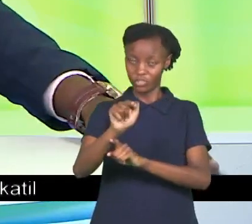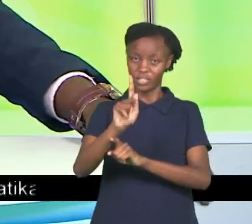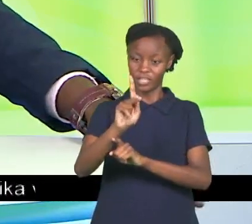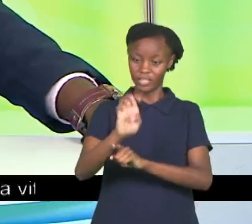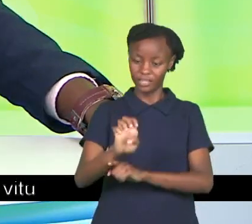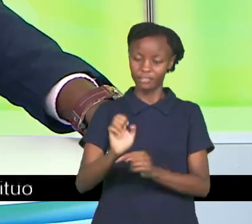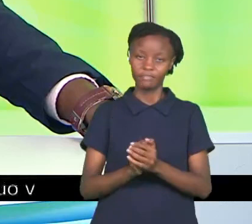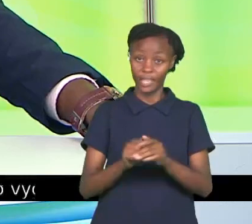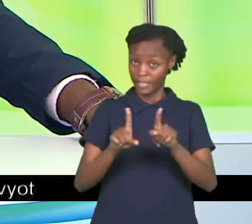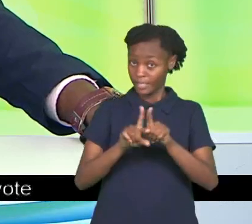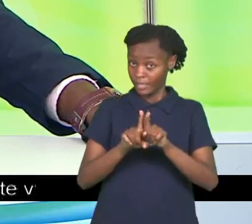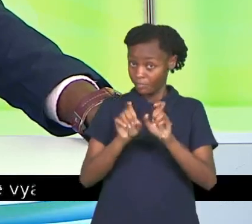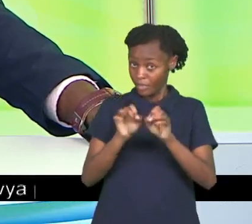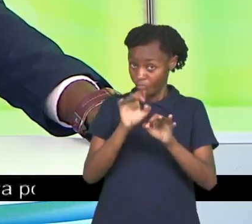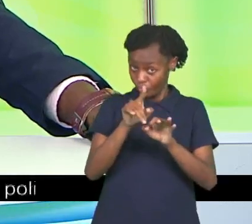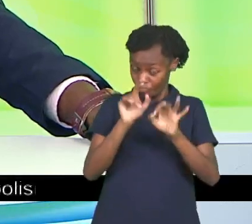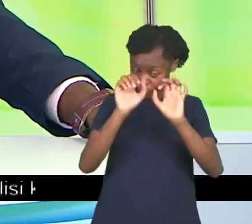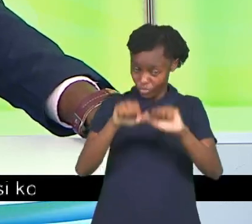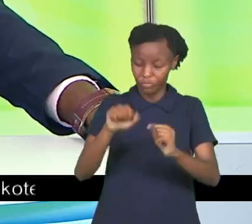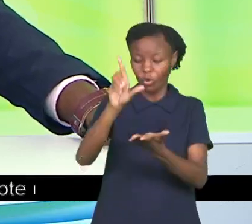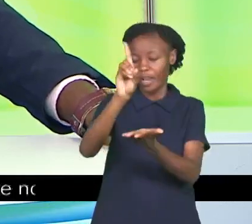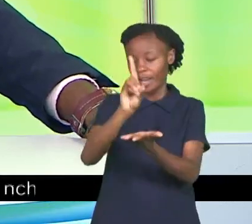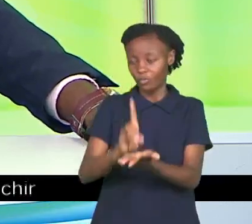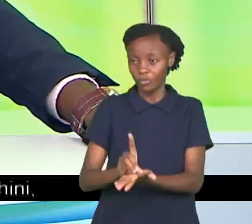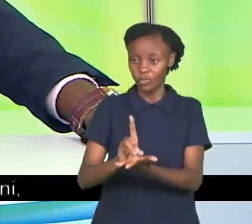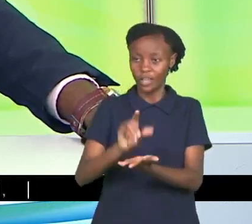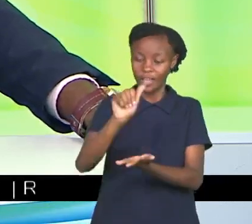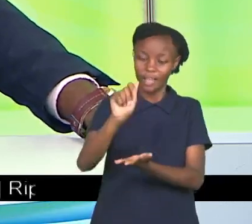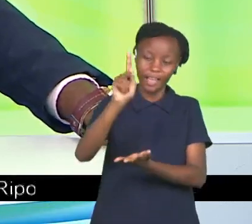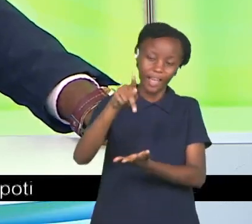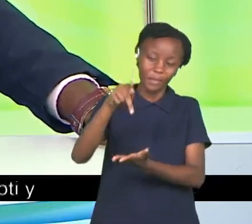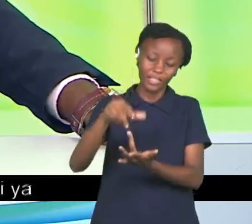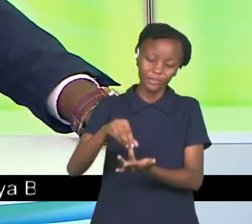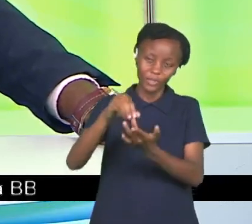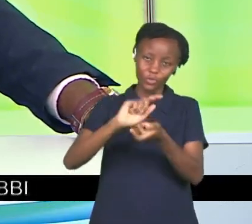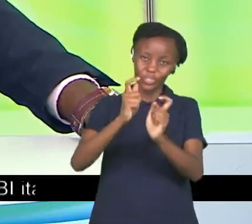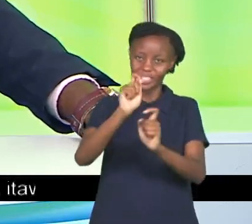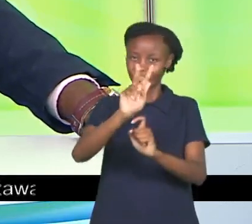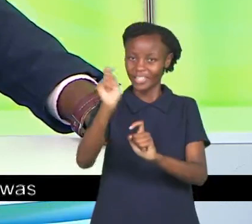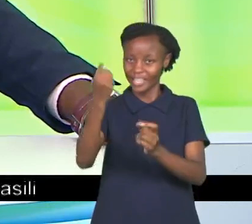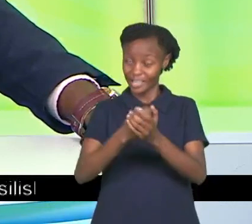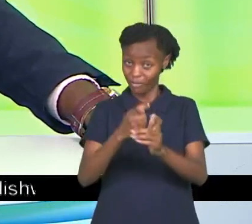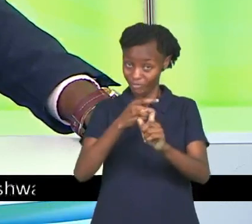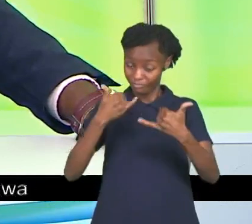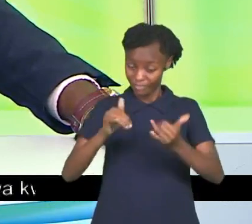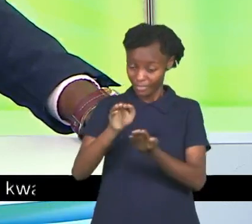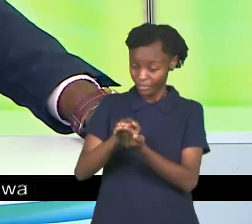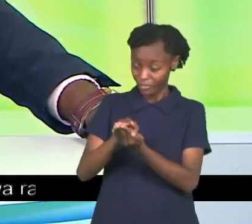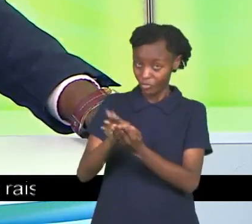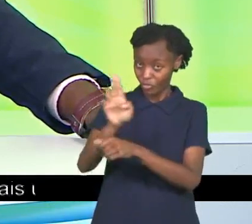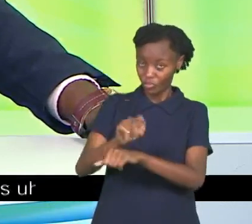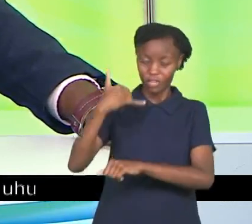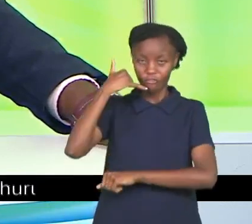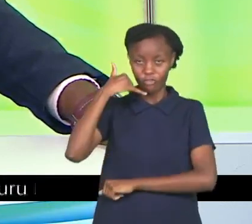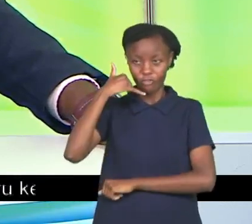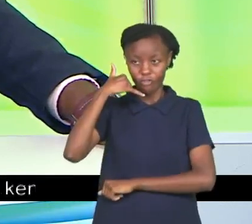www.switchtv.ke. na vile vile mtazamaji, unaweza kupakua ama kudownload app maridadi kabisa ya Switch TV Kenya kwenye Play Store kupitia simu